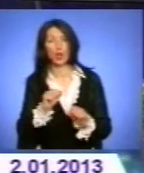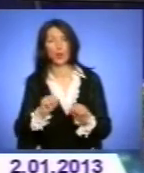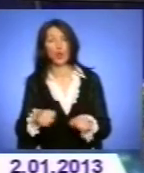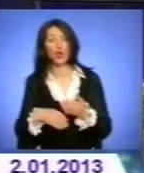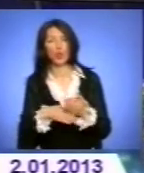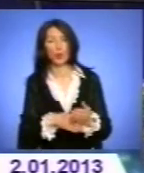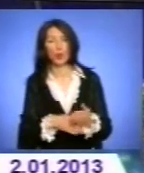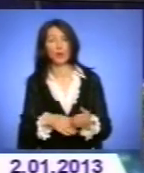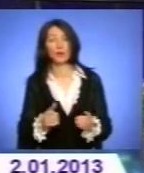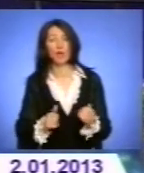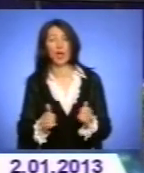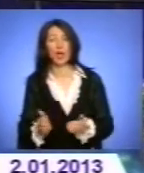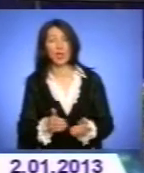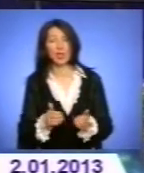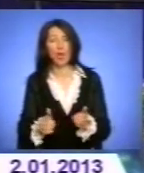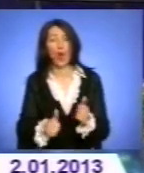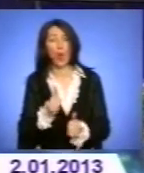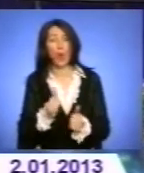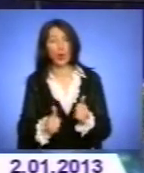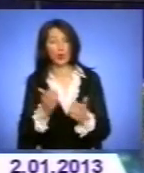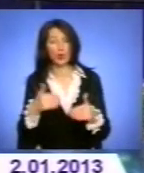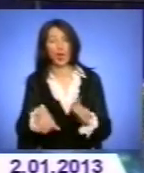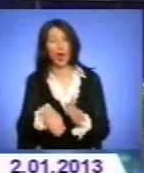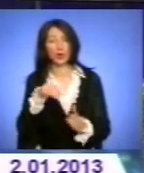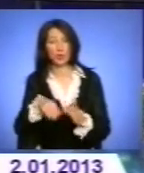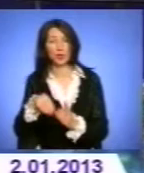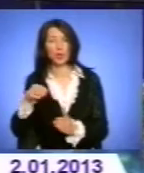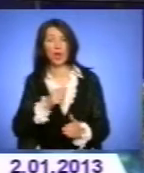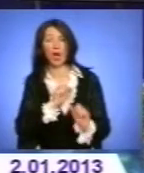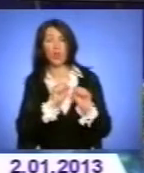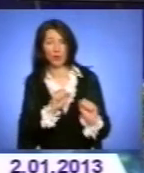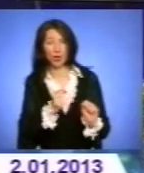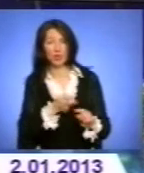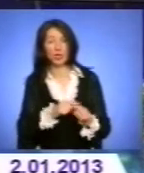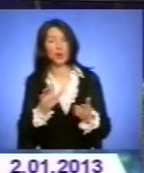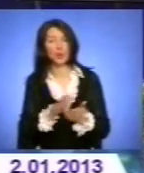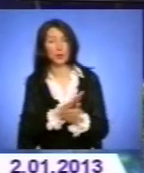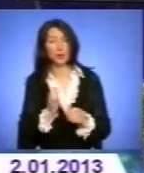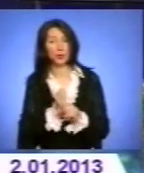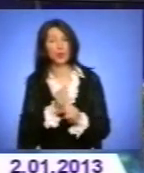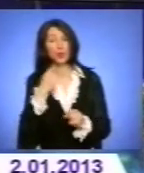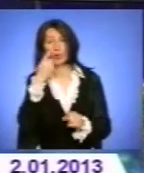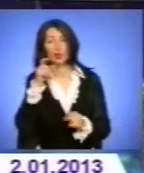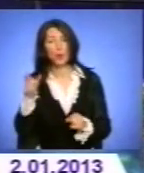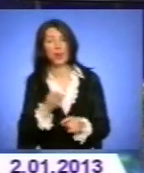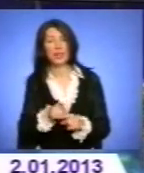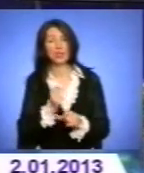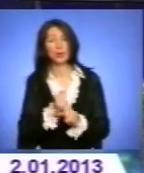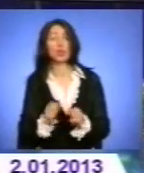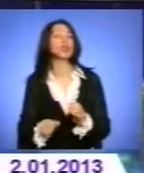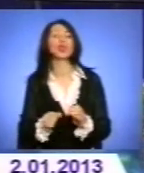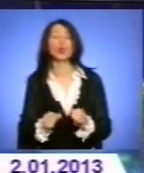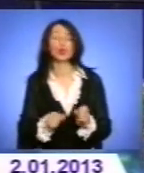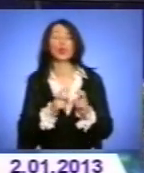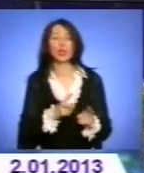цього, шляхом конкурсу вже відібрані адвокати, які безоплатно працюватимуть з особами, які вчинили злочини. Про це повідомили на